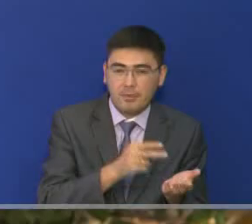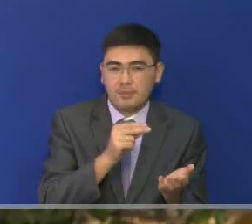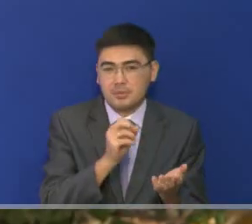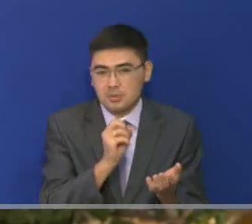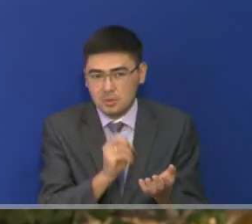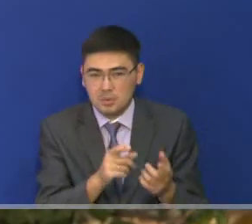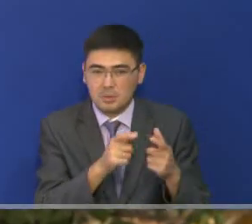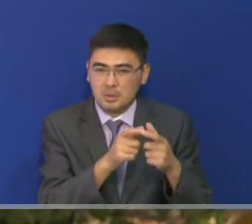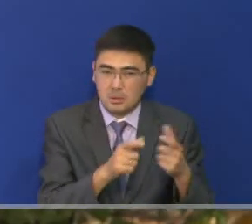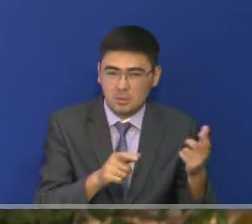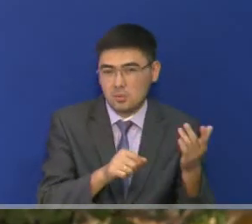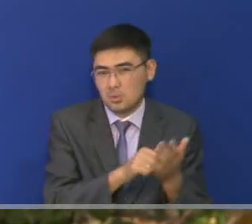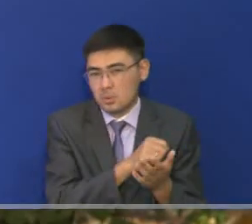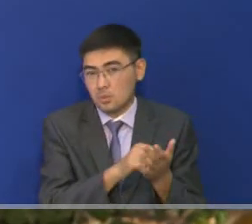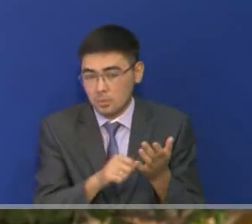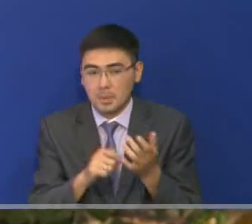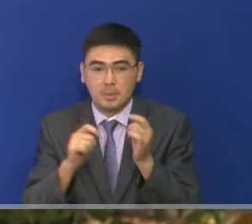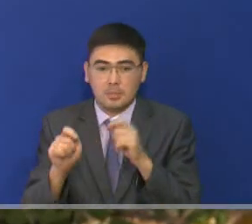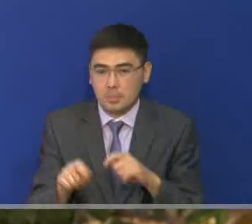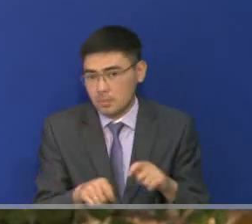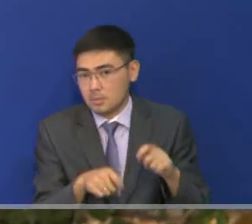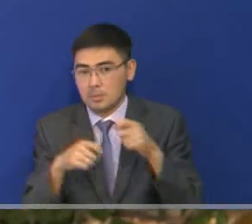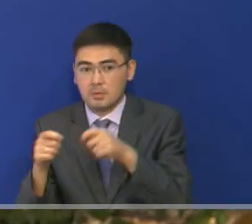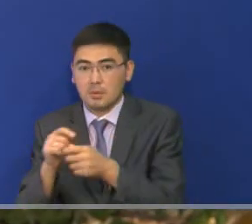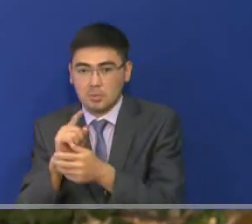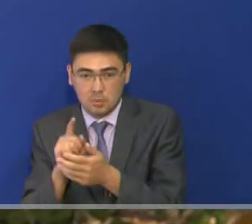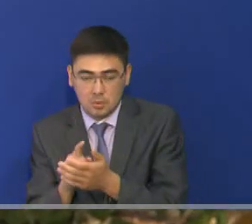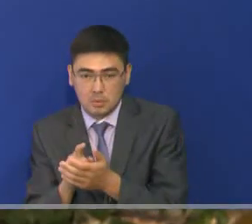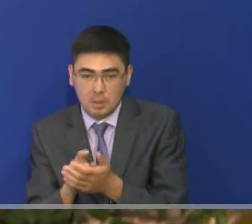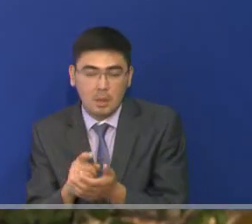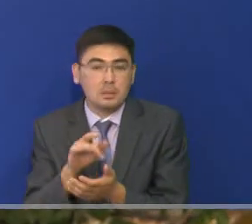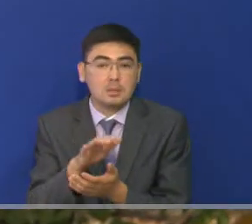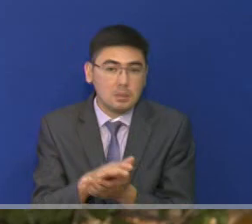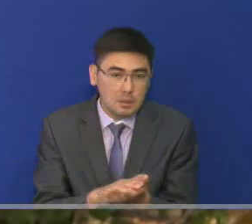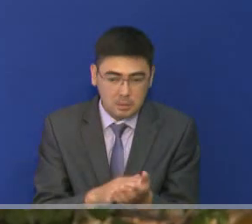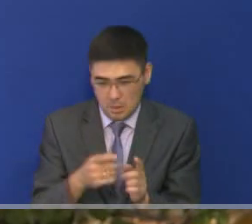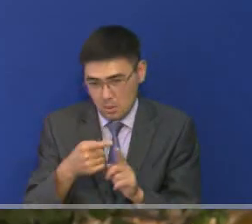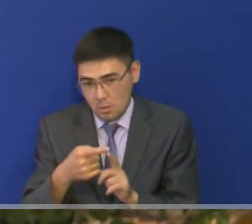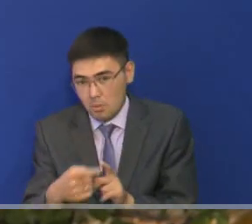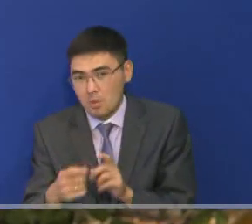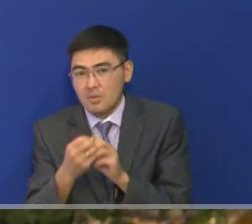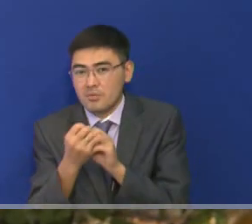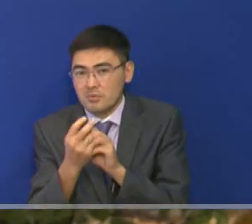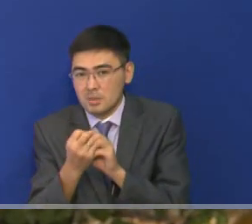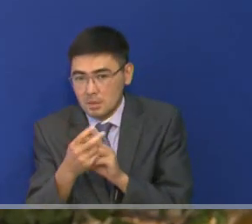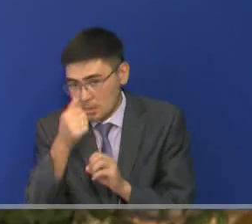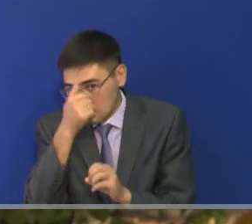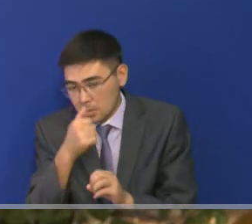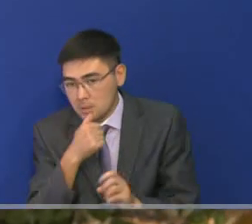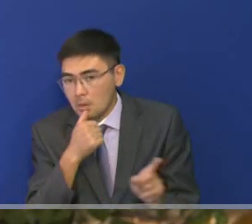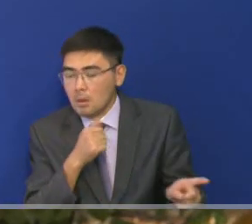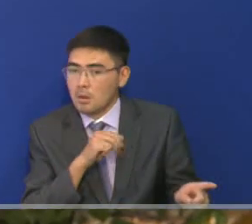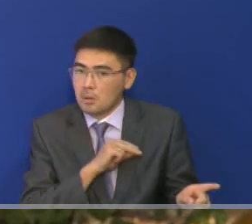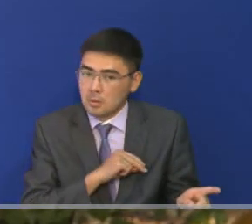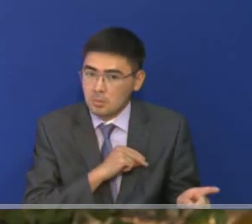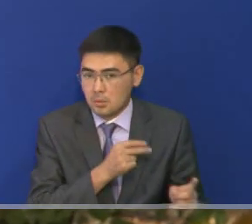өткізеді, басқа құжаттарын барлығын өткізіп, бір жыл ішінде, 12 айдың ішінде олардың жұмыс жүргізіліп жатыр ма, жүргізілмей жатыр ма,